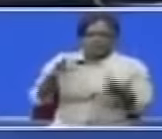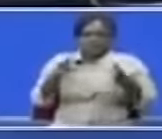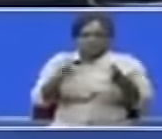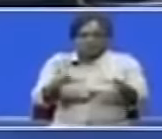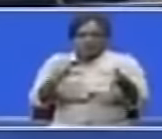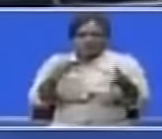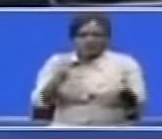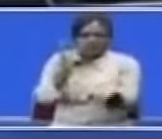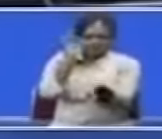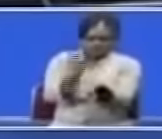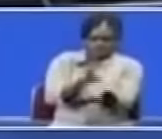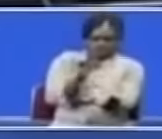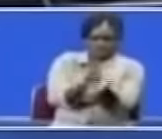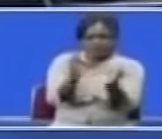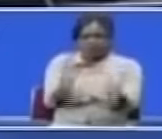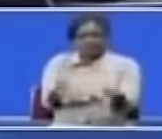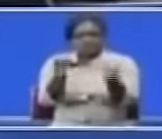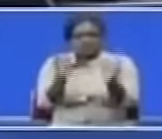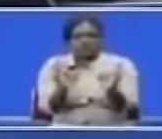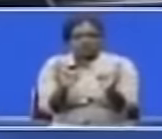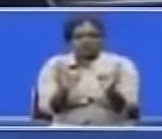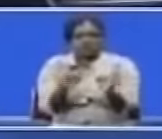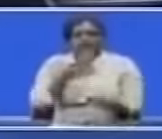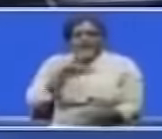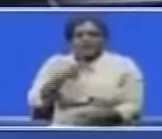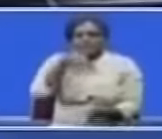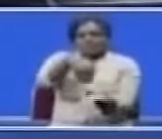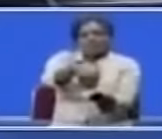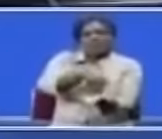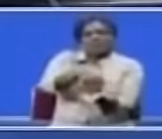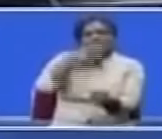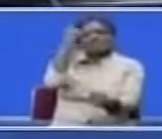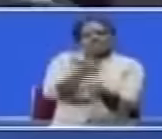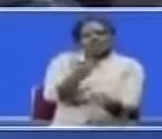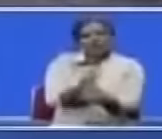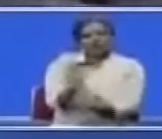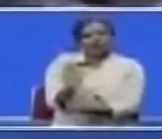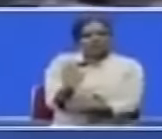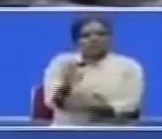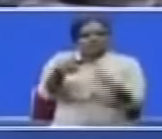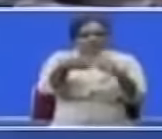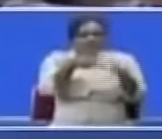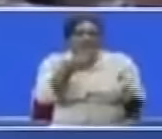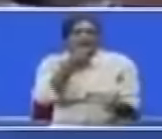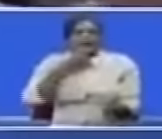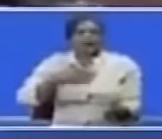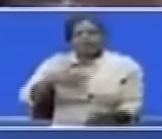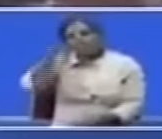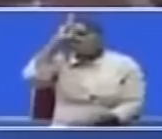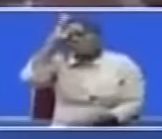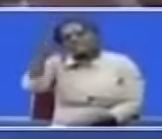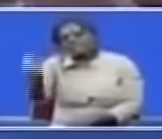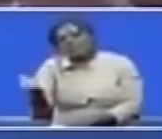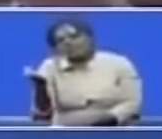kushinikiza kuondolewa mara moja kwa maafisa hao, wakiwashitumu kwa kuzembea katika majukumu yao. Anaua mtu yetu na maaskari wako